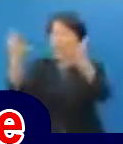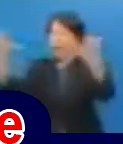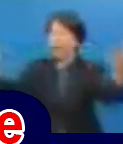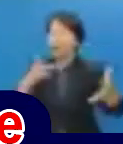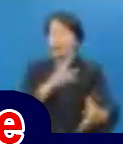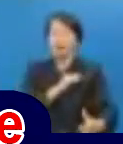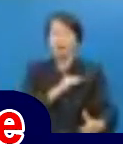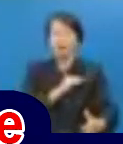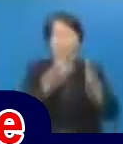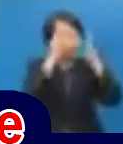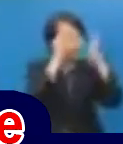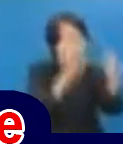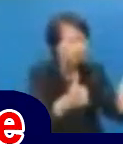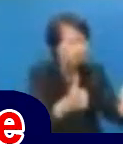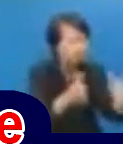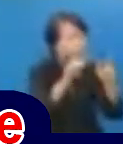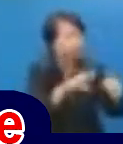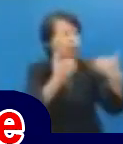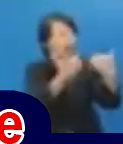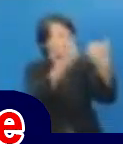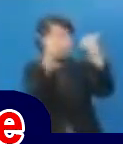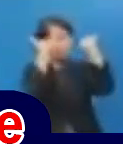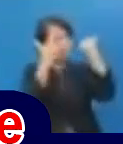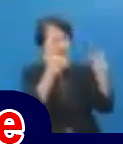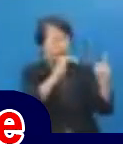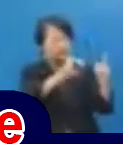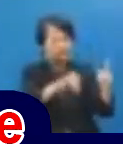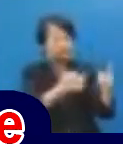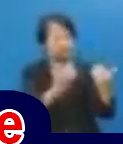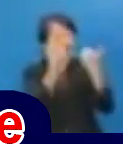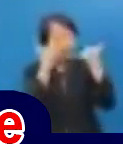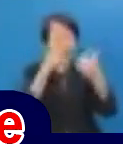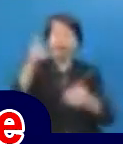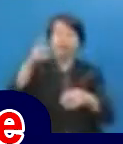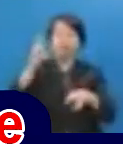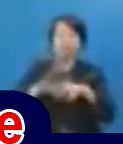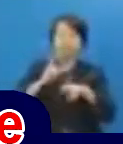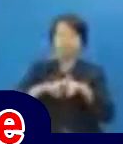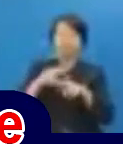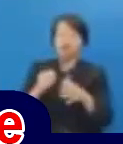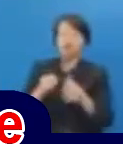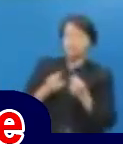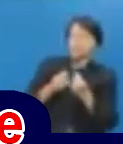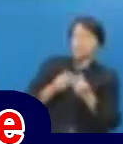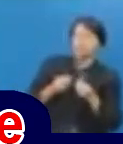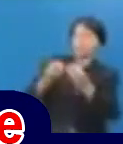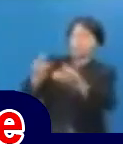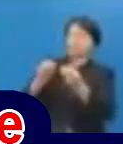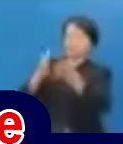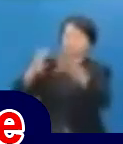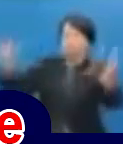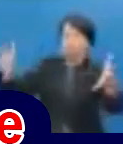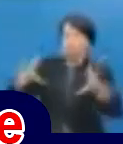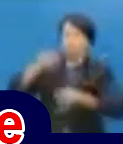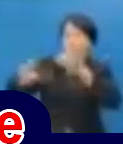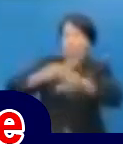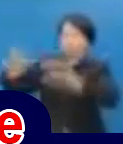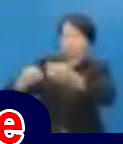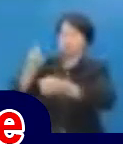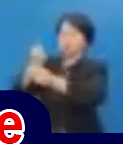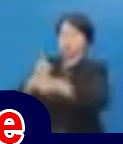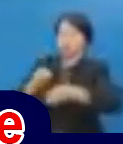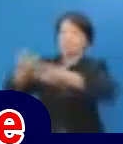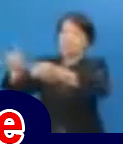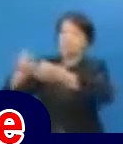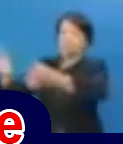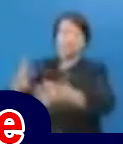menganggur. Hampir 1 juta orang menganggur. Yang kamu duk kira nak bagi orang besar menteri darah wang lebih. Ini